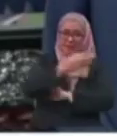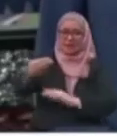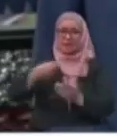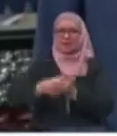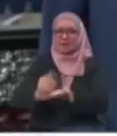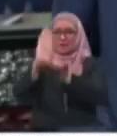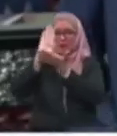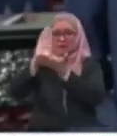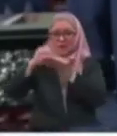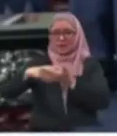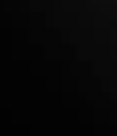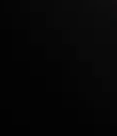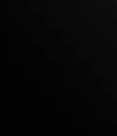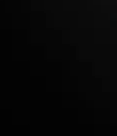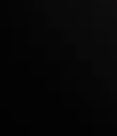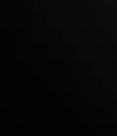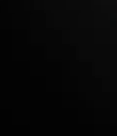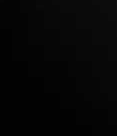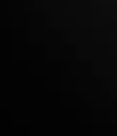peluang kewirausahaan